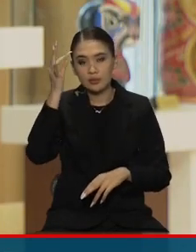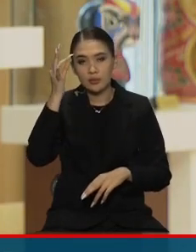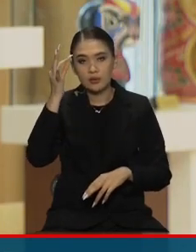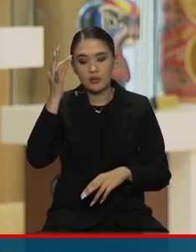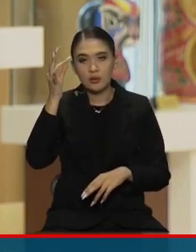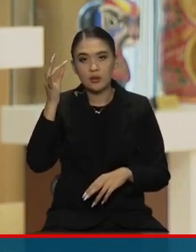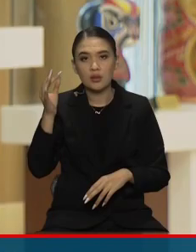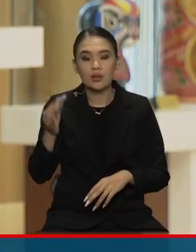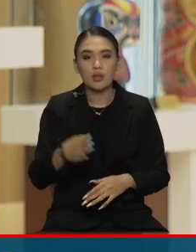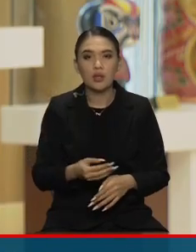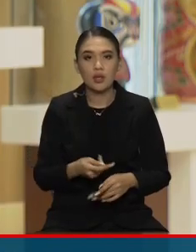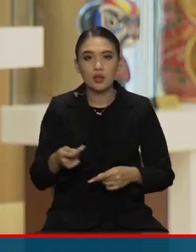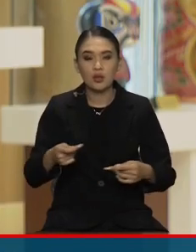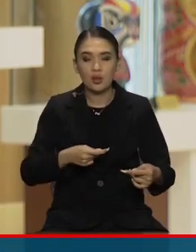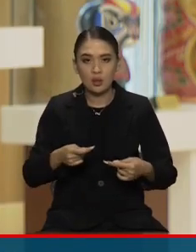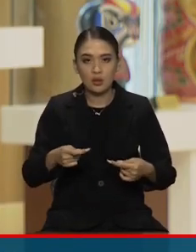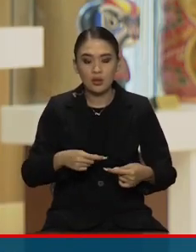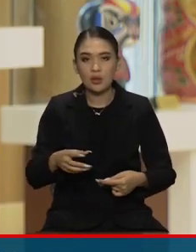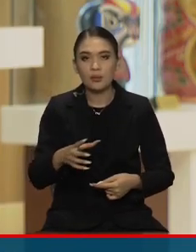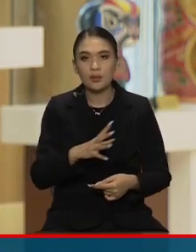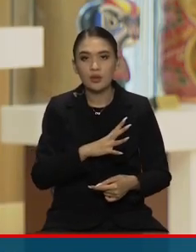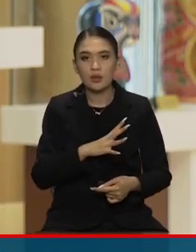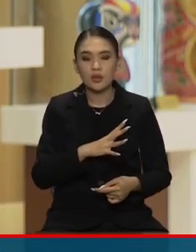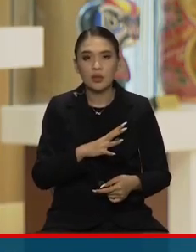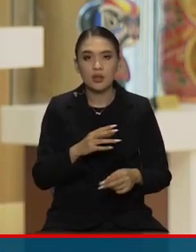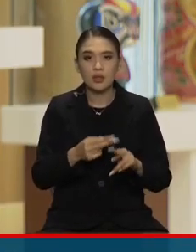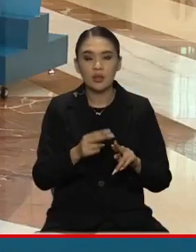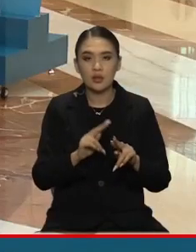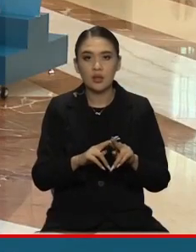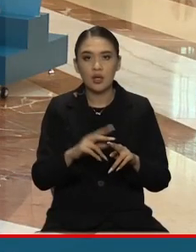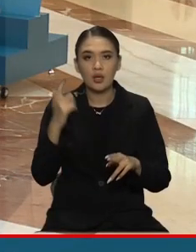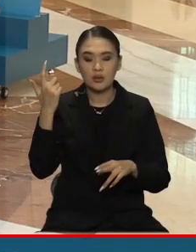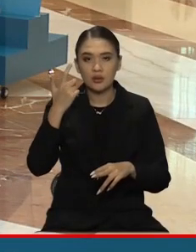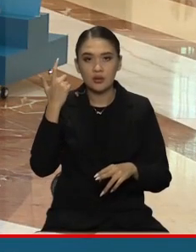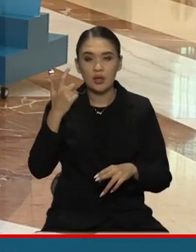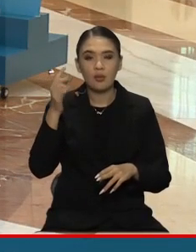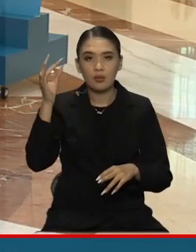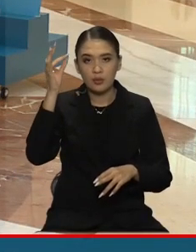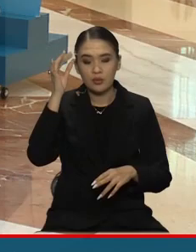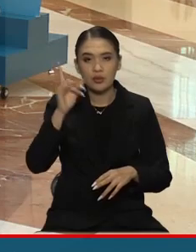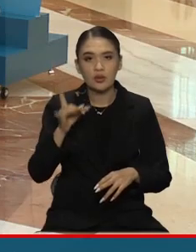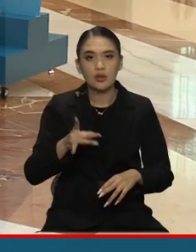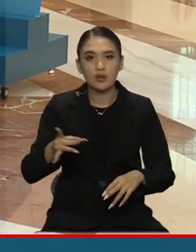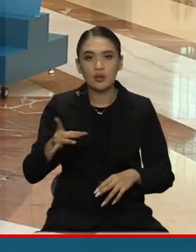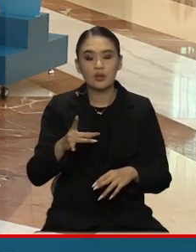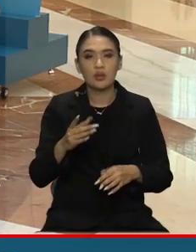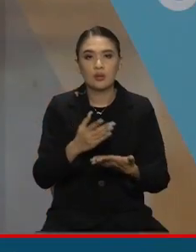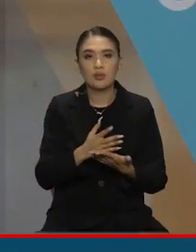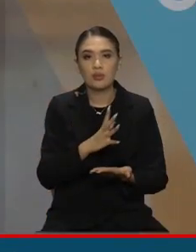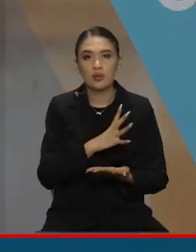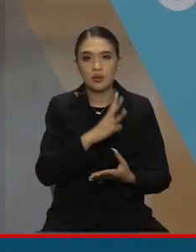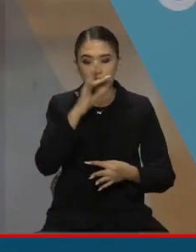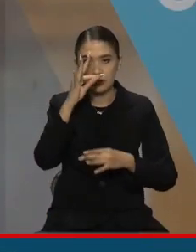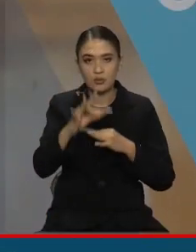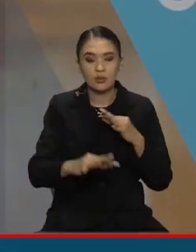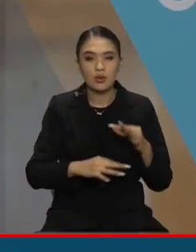Я же руководил до этого курировал Лесной хозяйство моей памяти вот в том регионе порой сутки